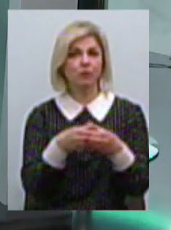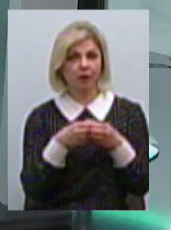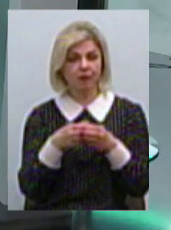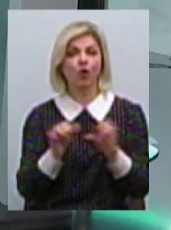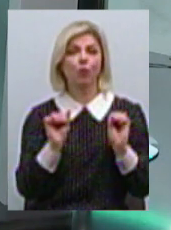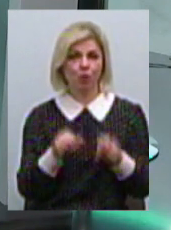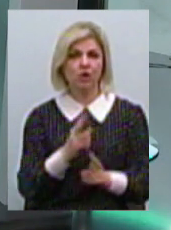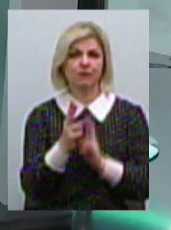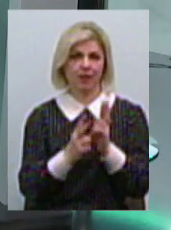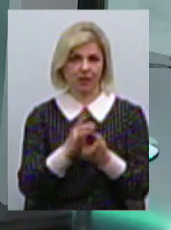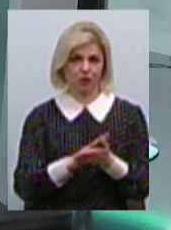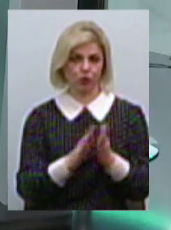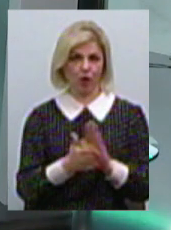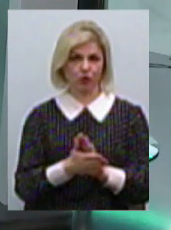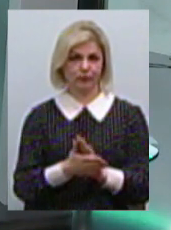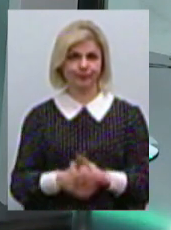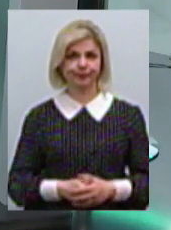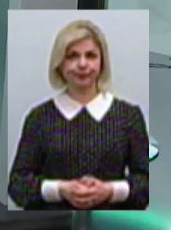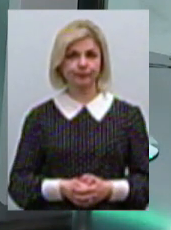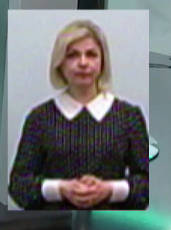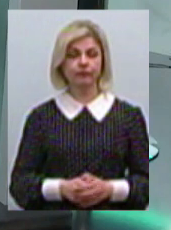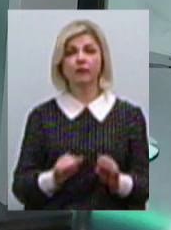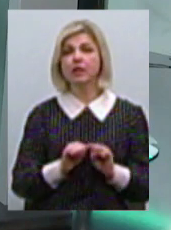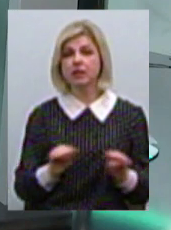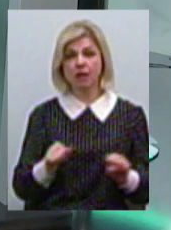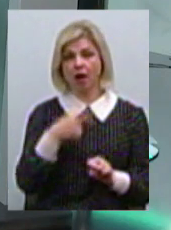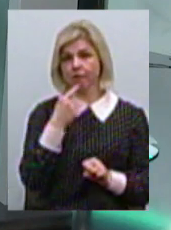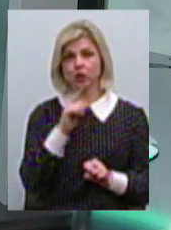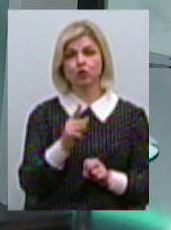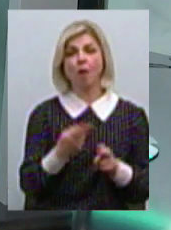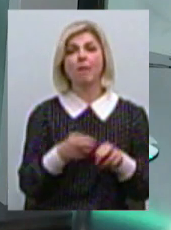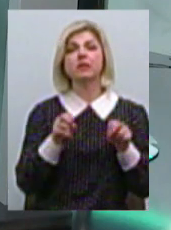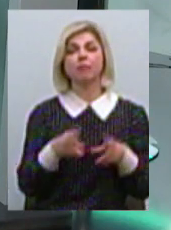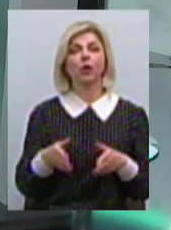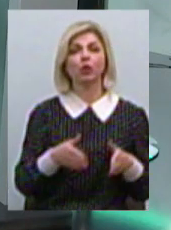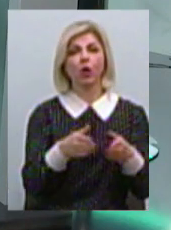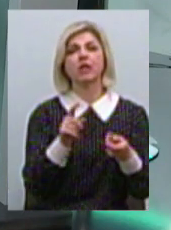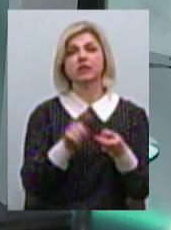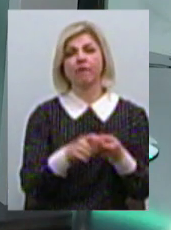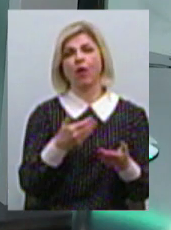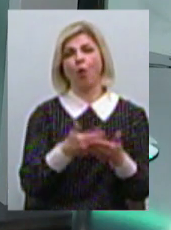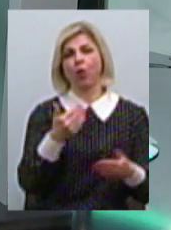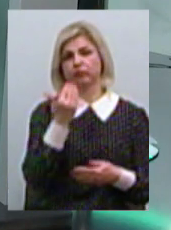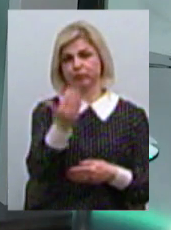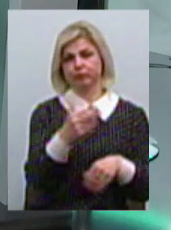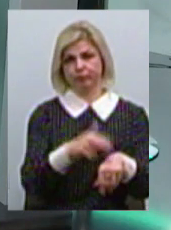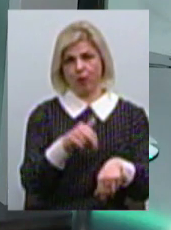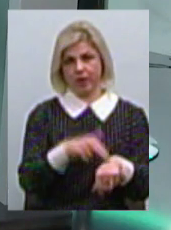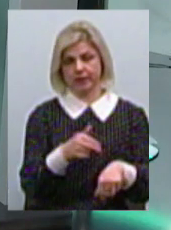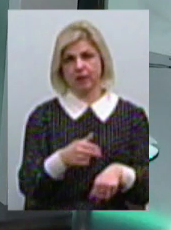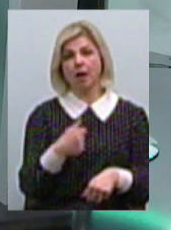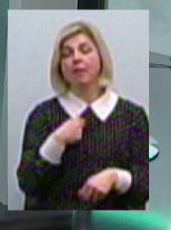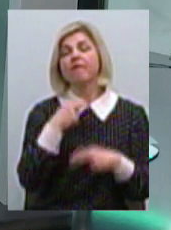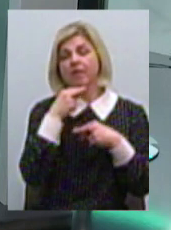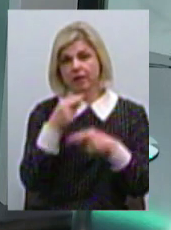зможемо змінити ситуацію. Не можна сказати, що безпека дорожнього руху вся залежить від патрульної поліції. Ми звертаємо на